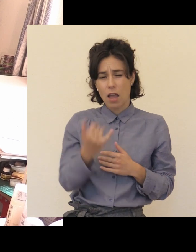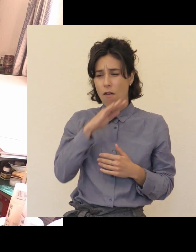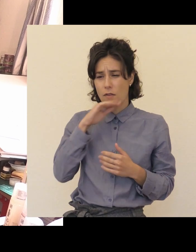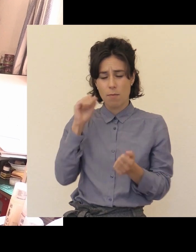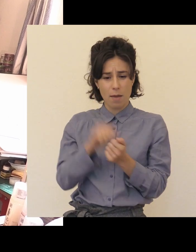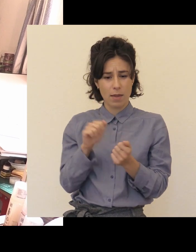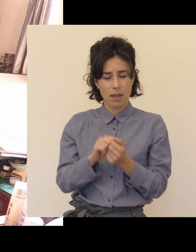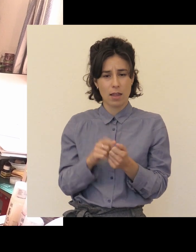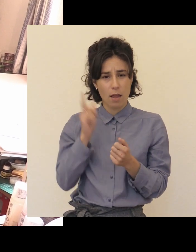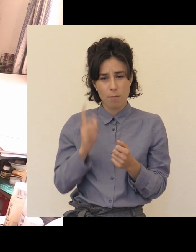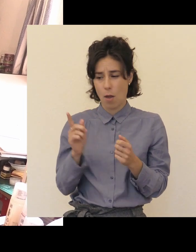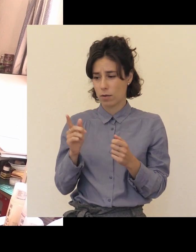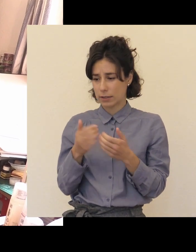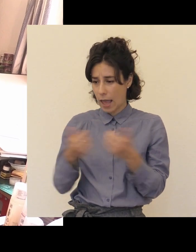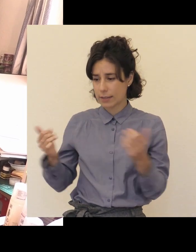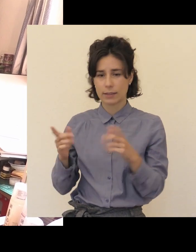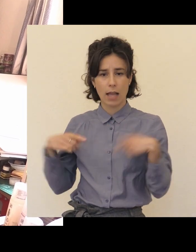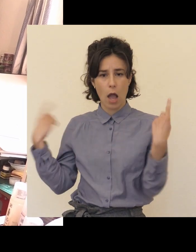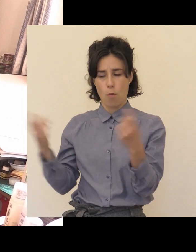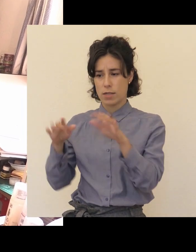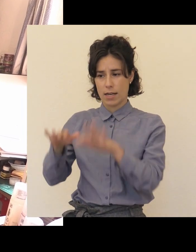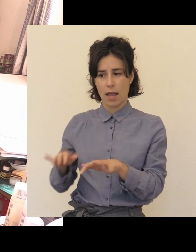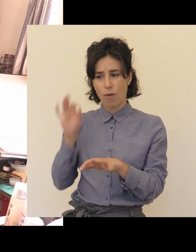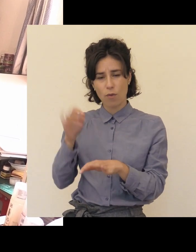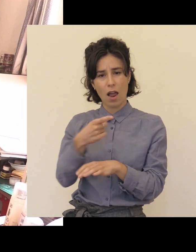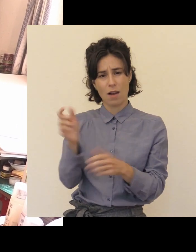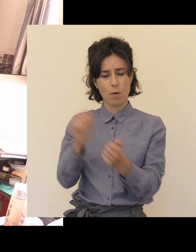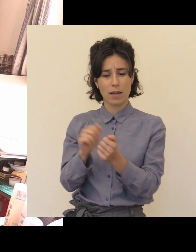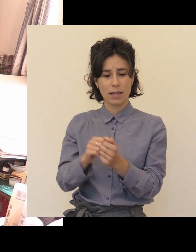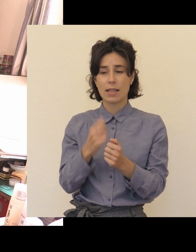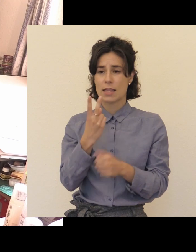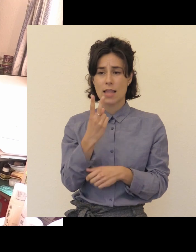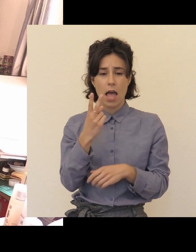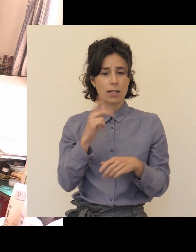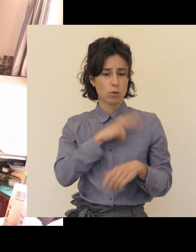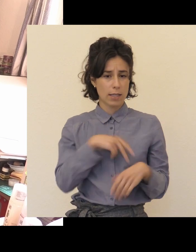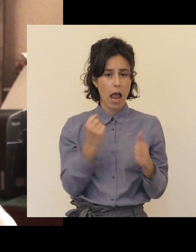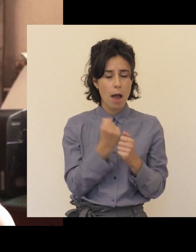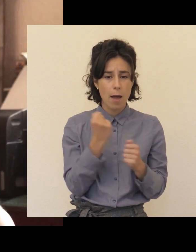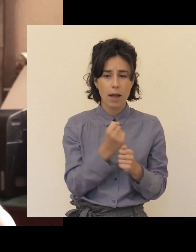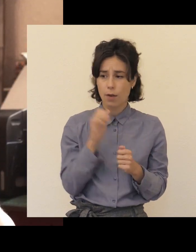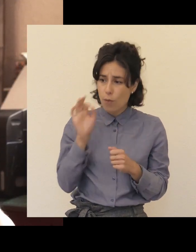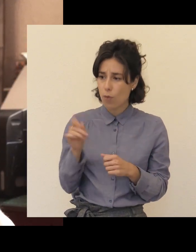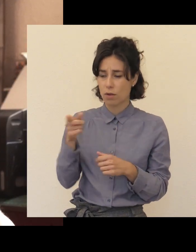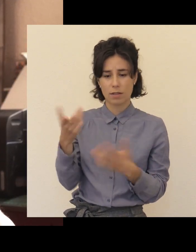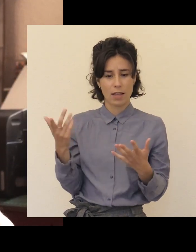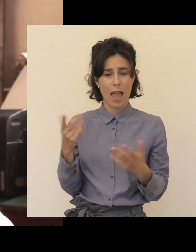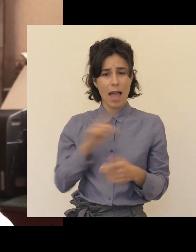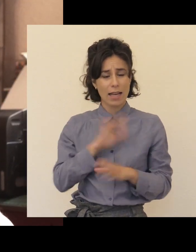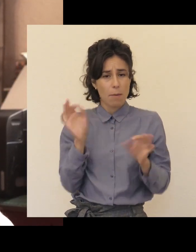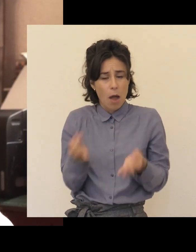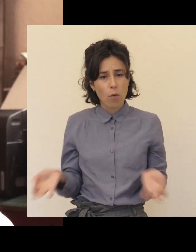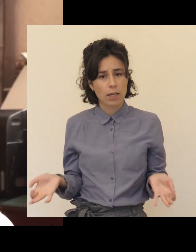Man bräuchte ein eigenes Dekriteriat für diese Sachen. Ich habe zwei Sozialarbeiterinnen. Nur deshalb. Ich bräuchte überhaupt keine